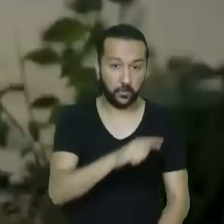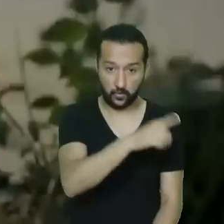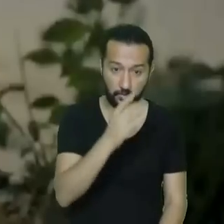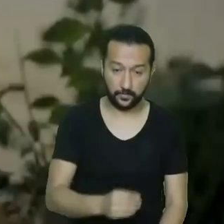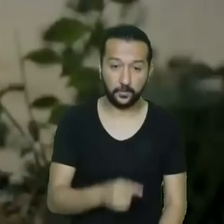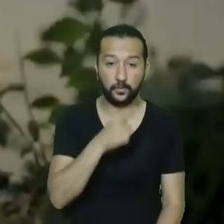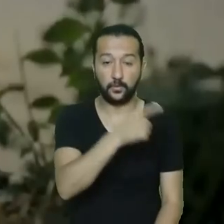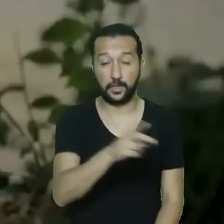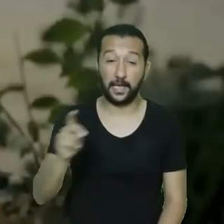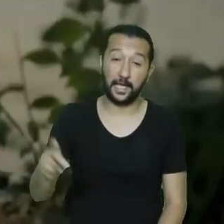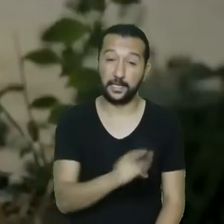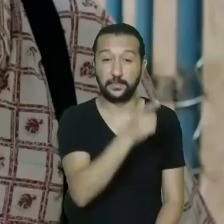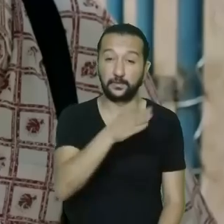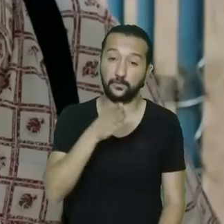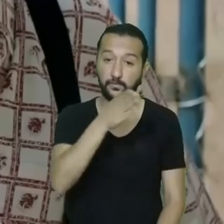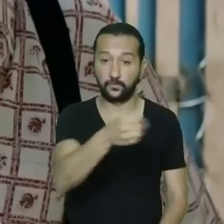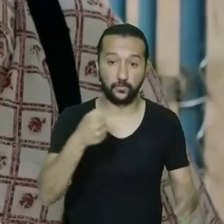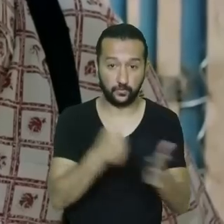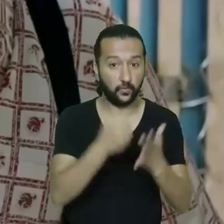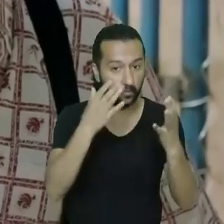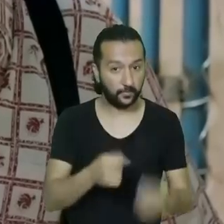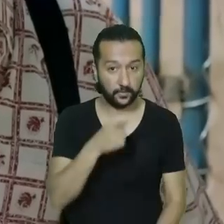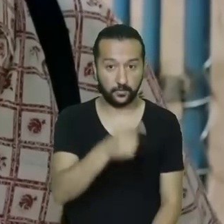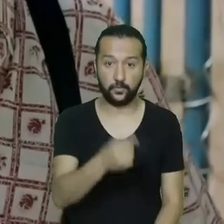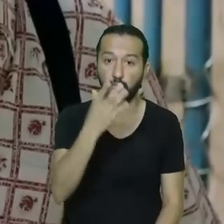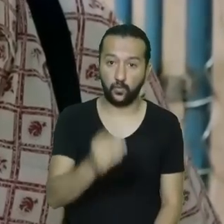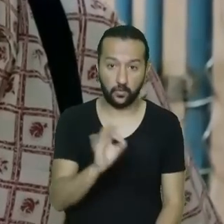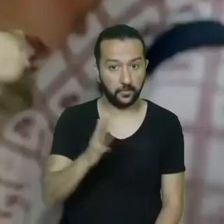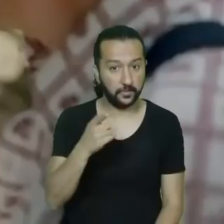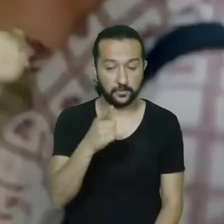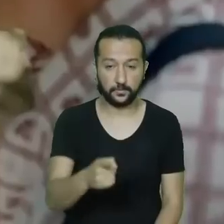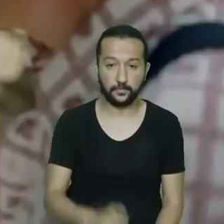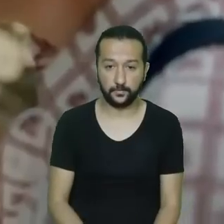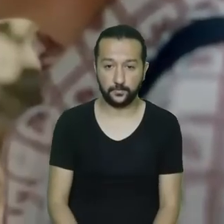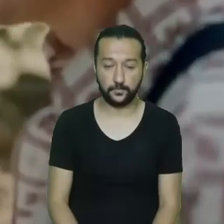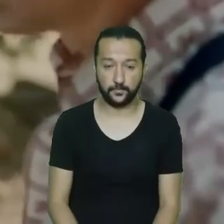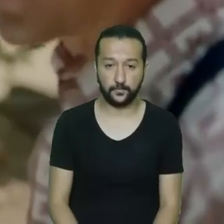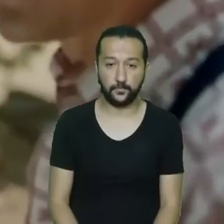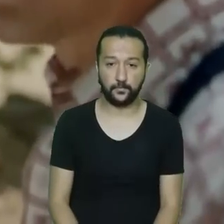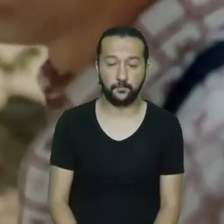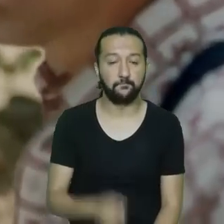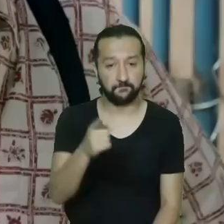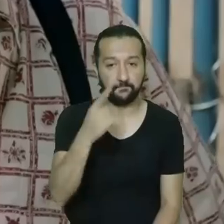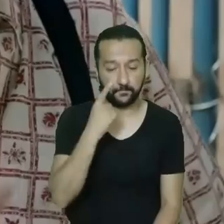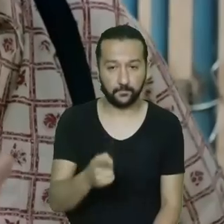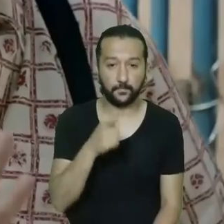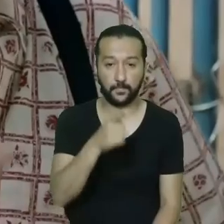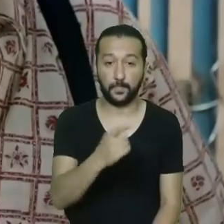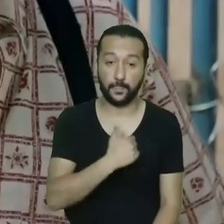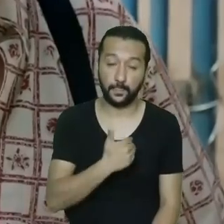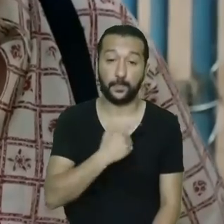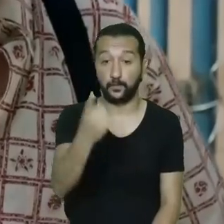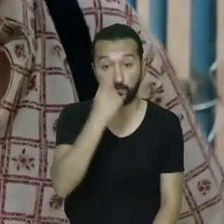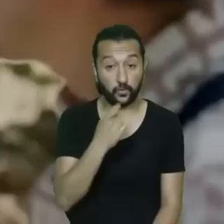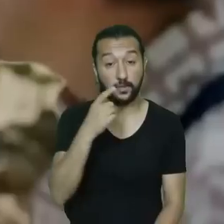olmasınlar. Buradan kaçarken gidip toslamış olmasınlar. Olabilir mi acaba? Bak, eme